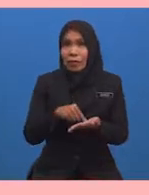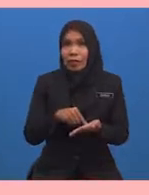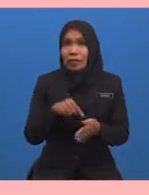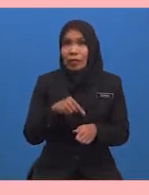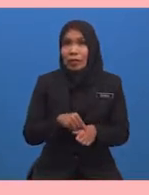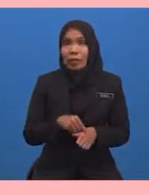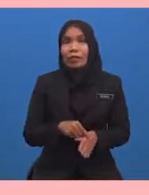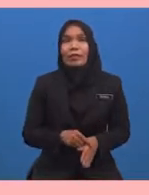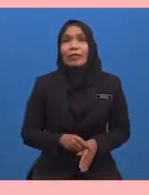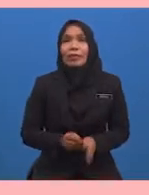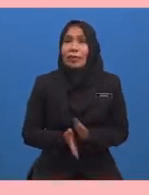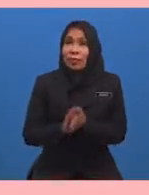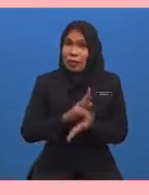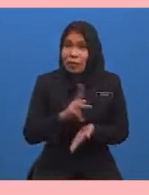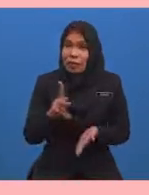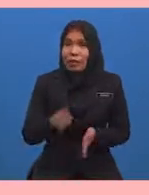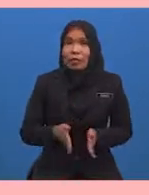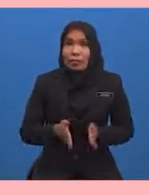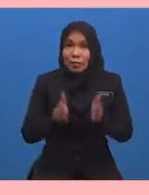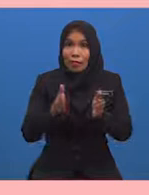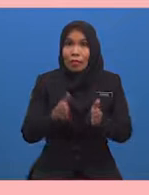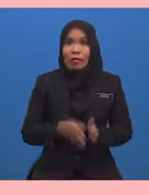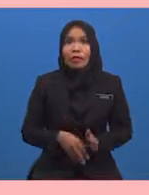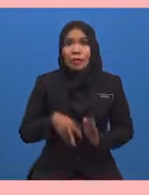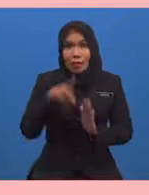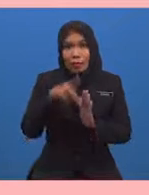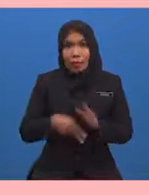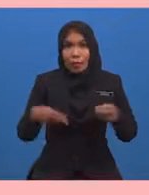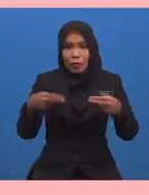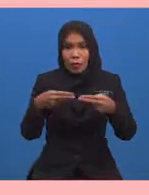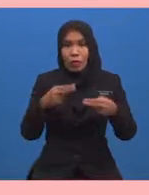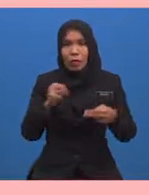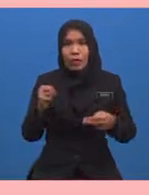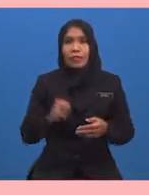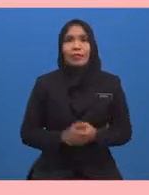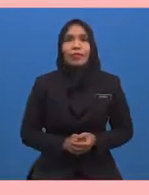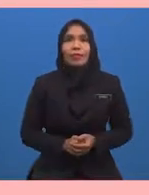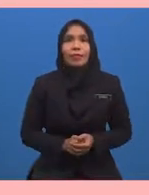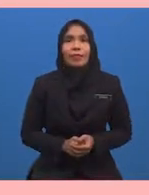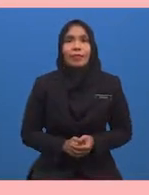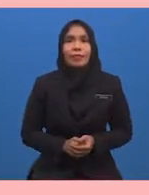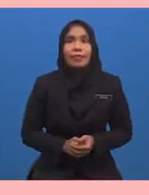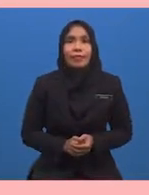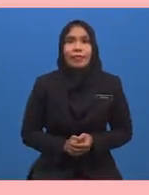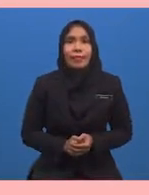jalan perhubungan antara kawasan pedalaman dan bandar.